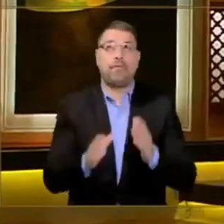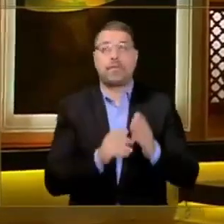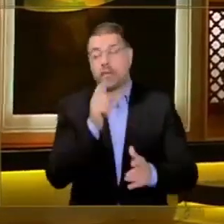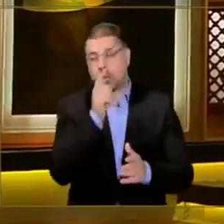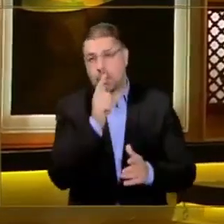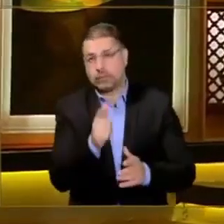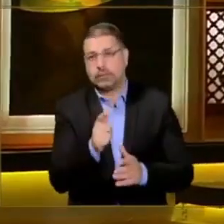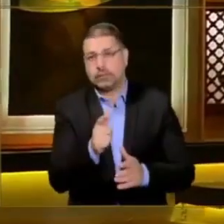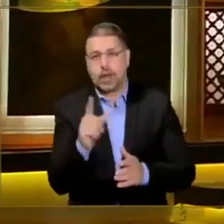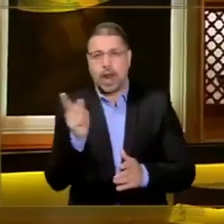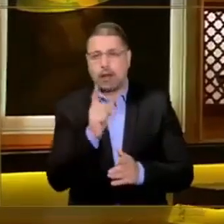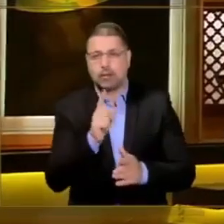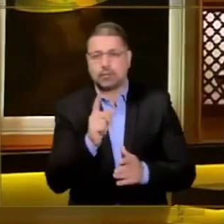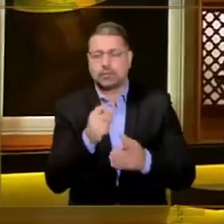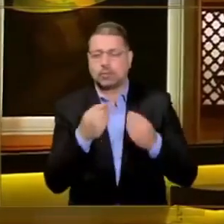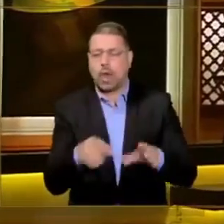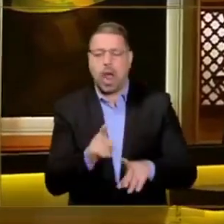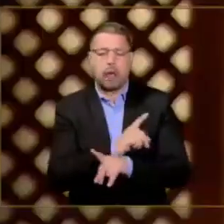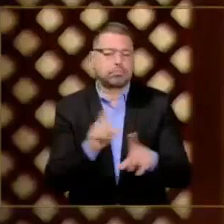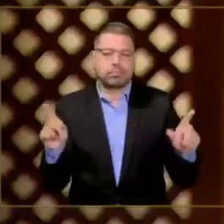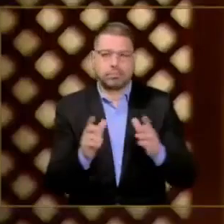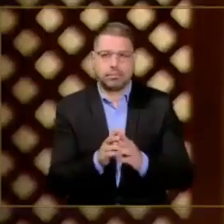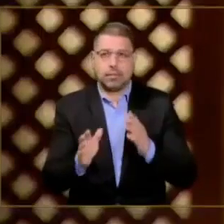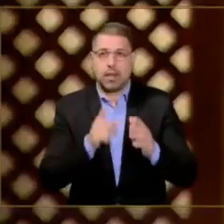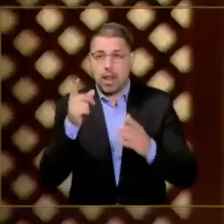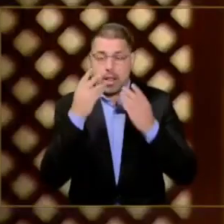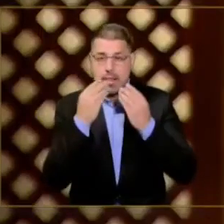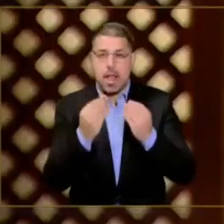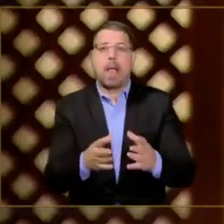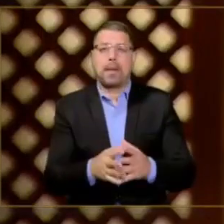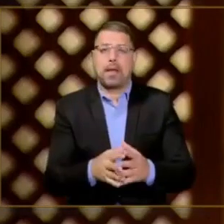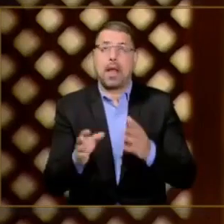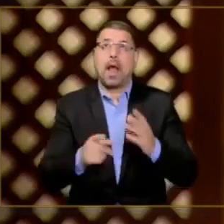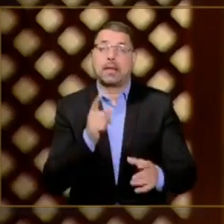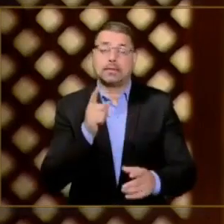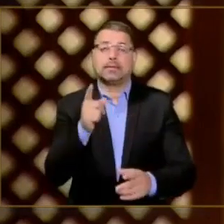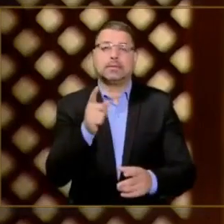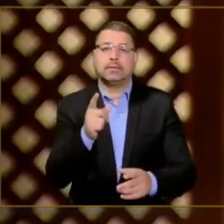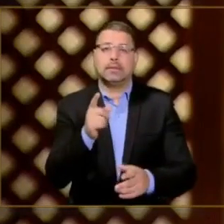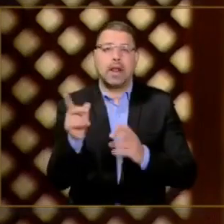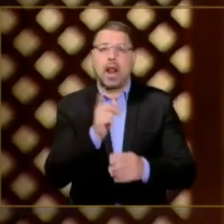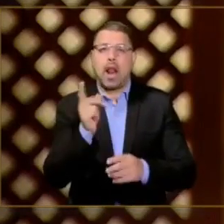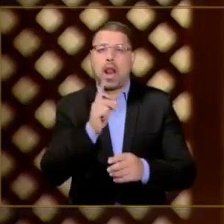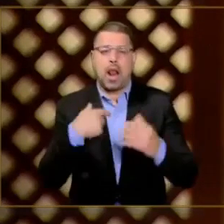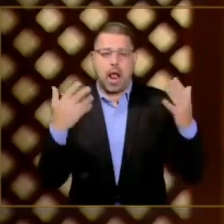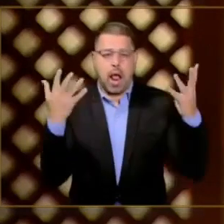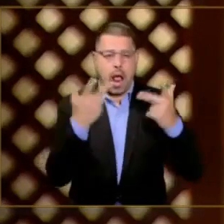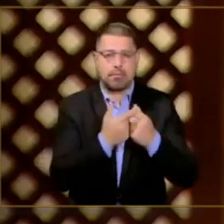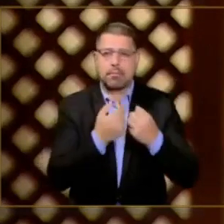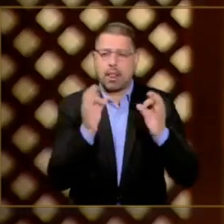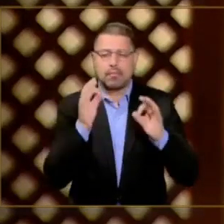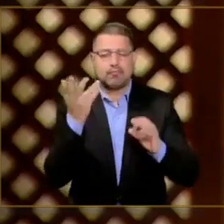الذي لا ينقضي ابدا ويا ذا النعمه التي لا يحصى لها